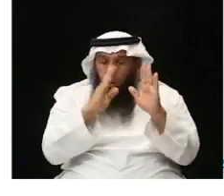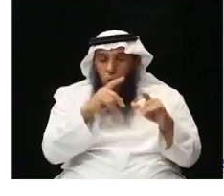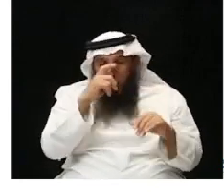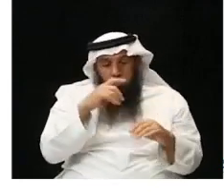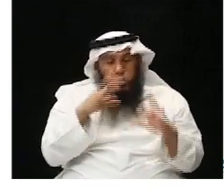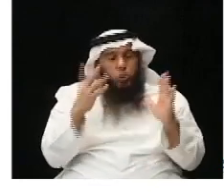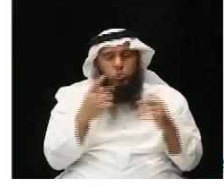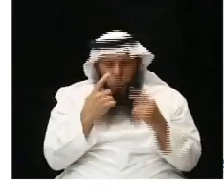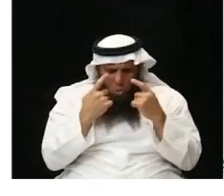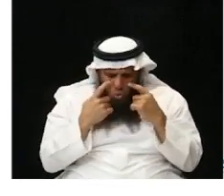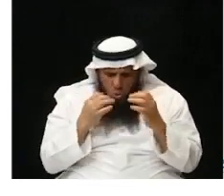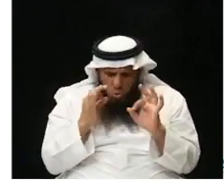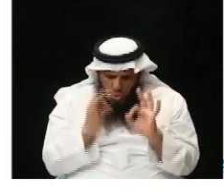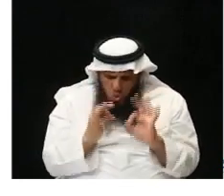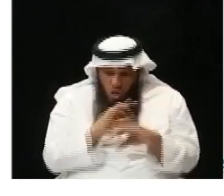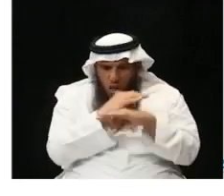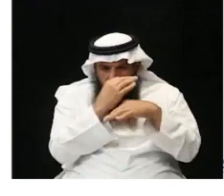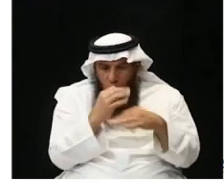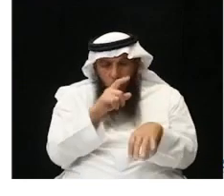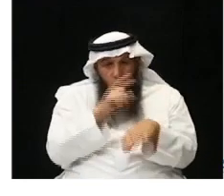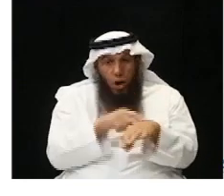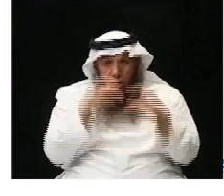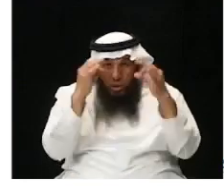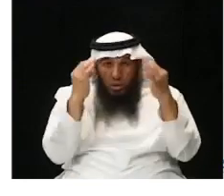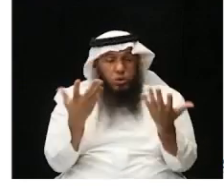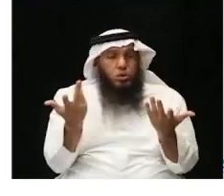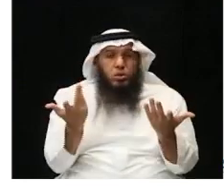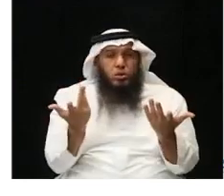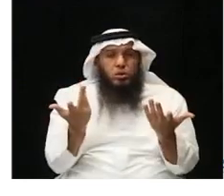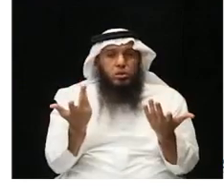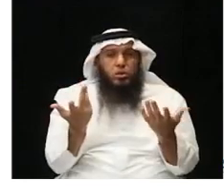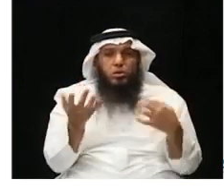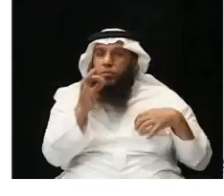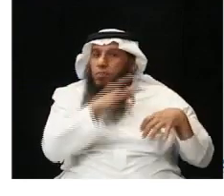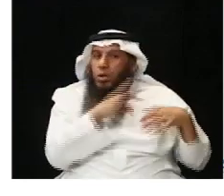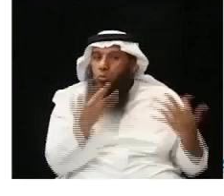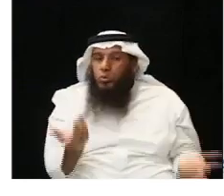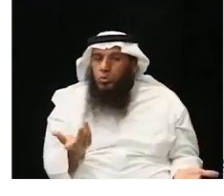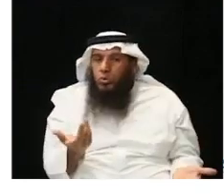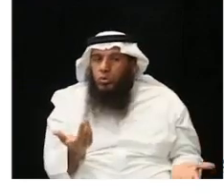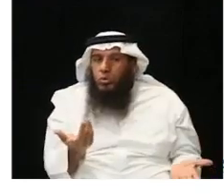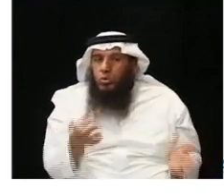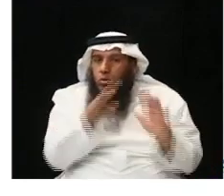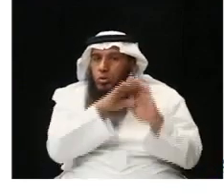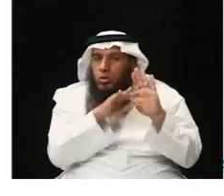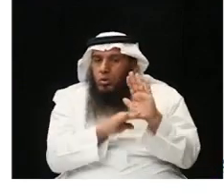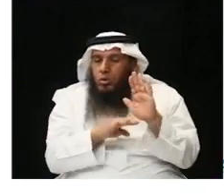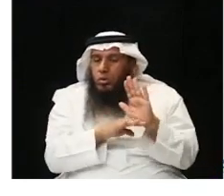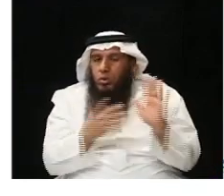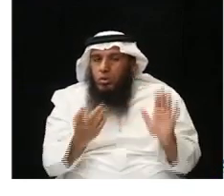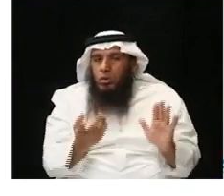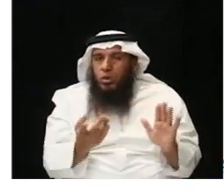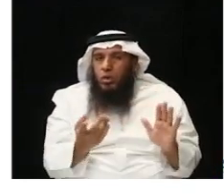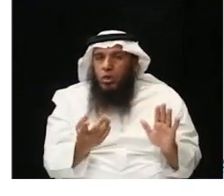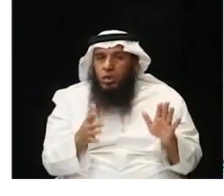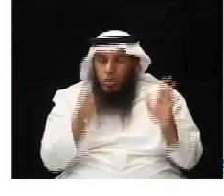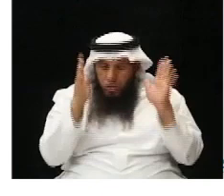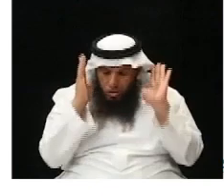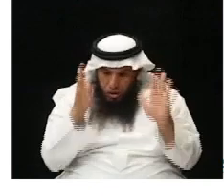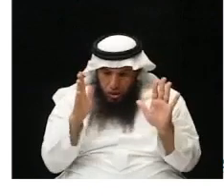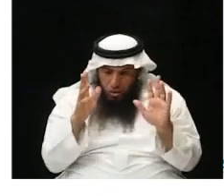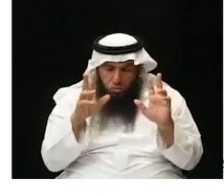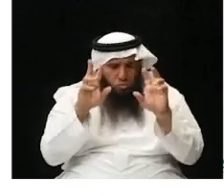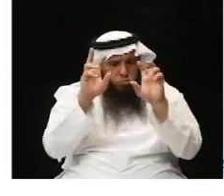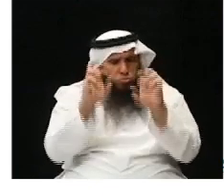والواجبات والخشوع وأدائها في وقتها؟ ماذا يترتب عليه؟ انظر ماذا قال: إن الصلاة